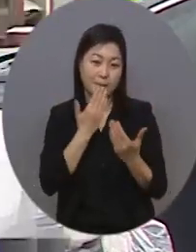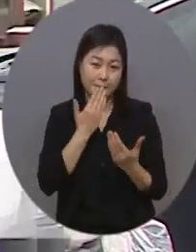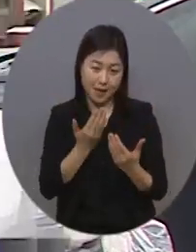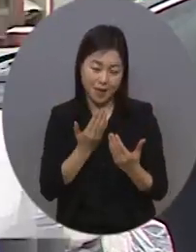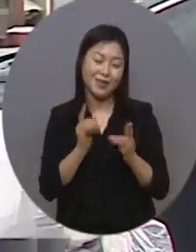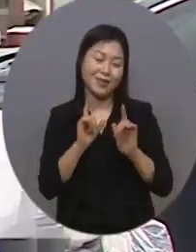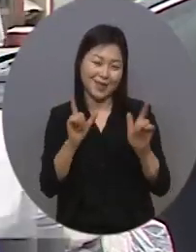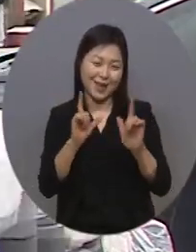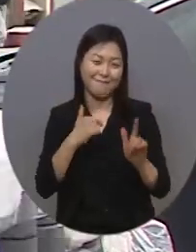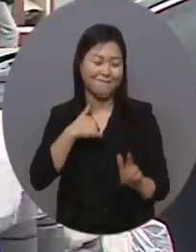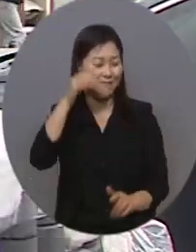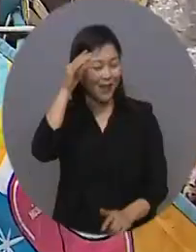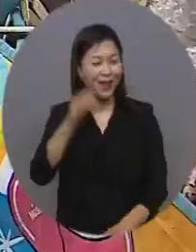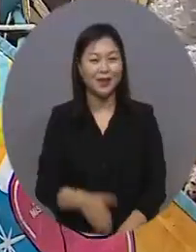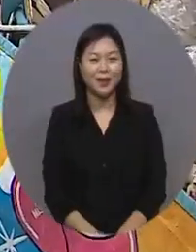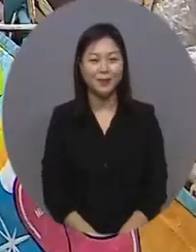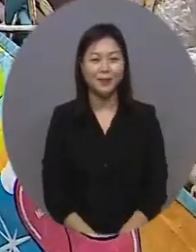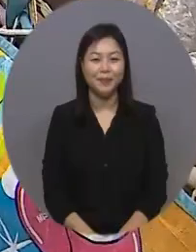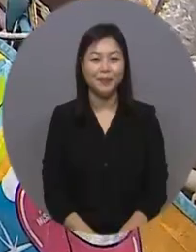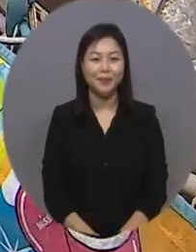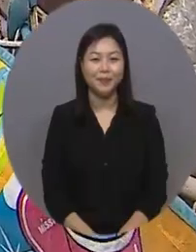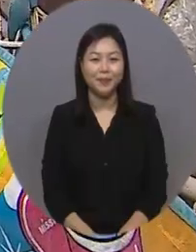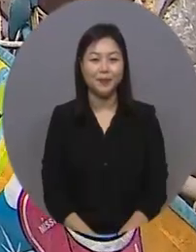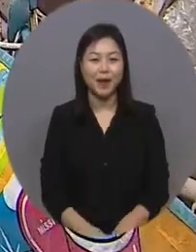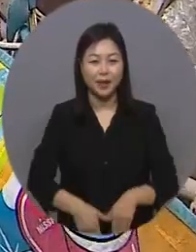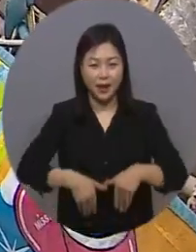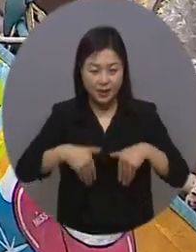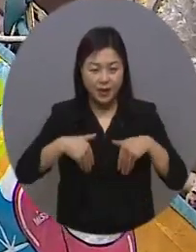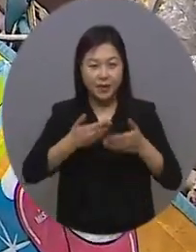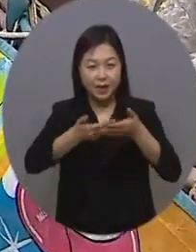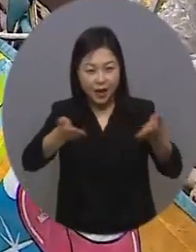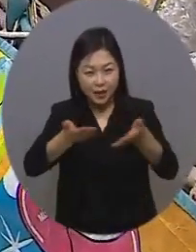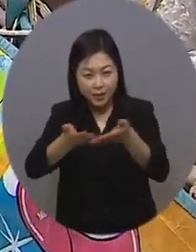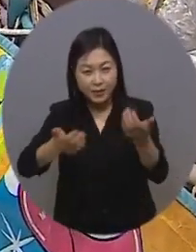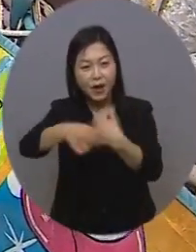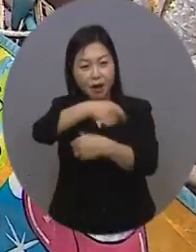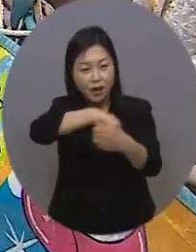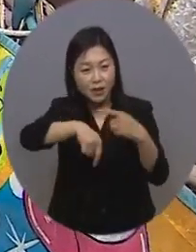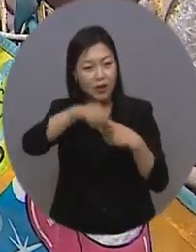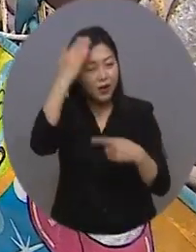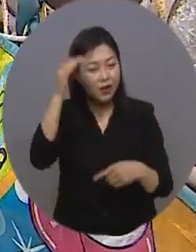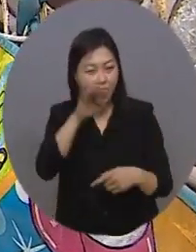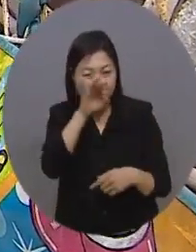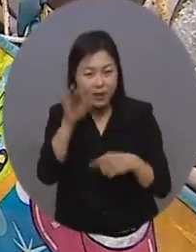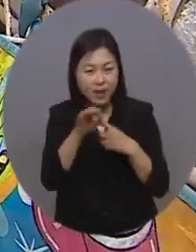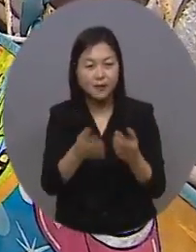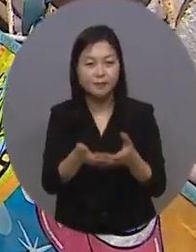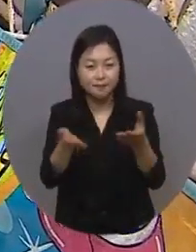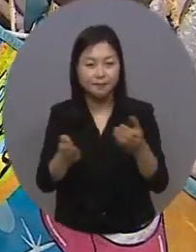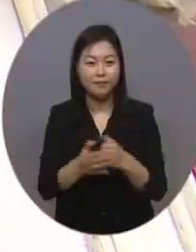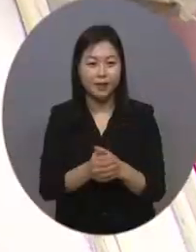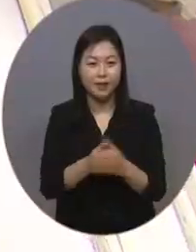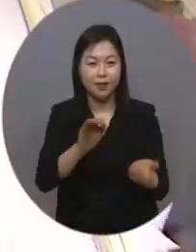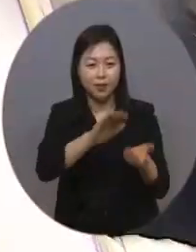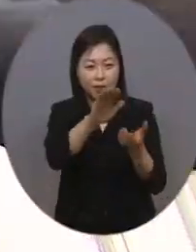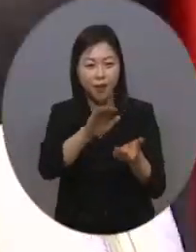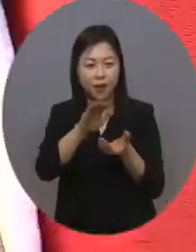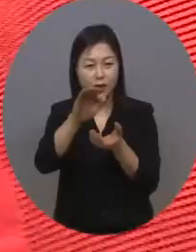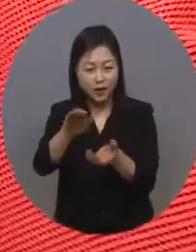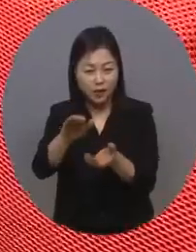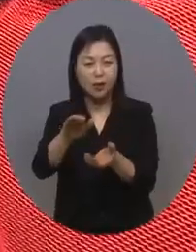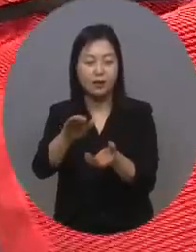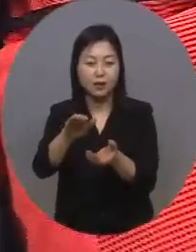있는 그런 날이 됐으면 좋겠습니다. 따뜻한 나눔의 열기 속에 펼쳐진 연탄 나눔. 연탄을 옮기는 작은